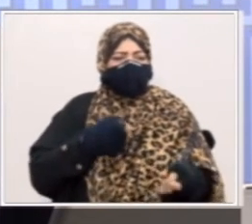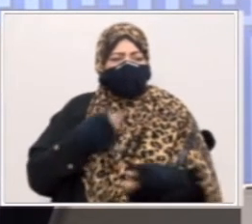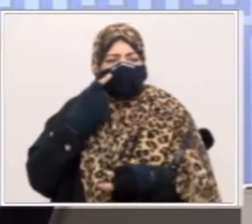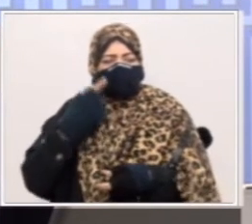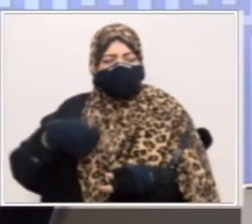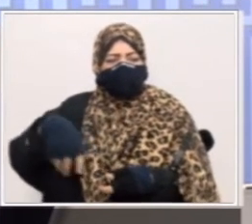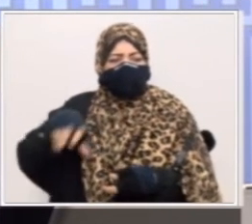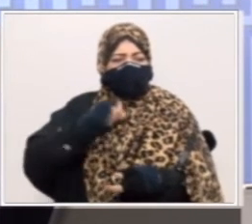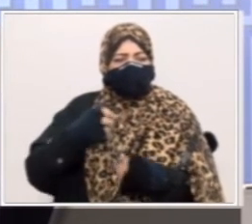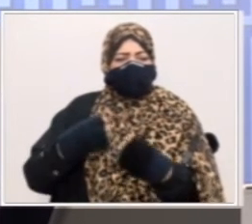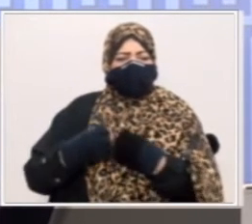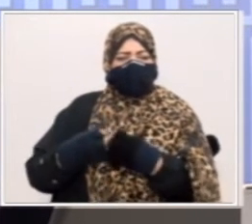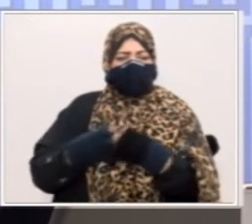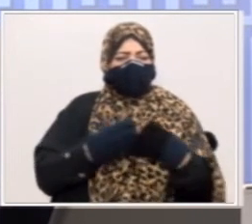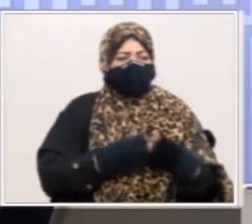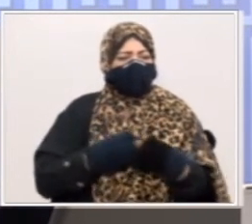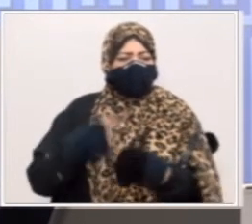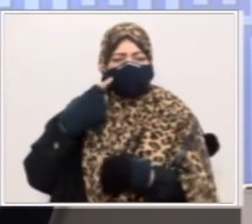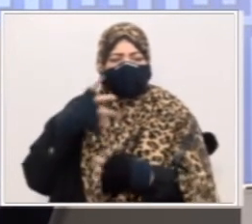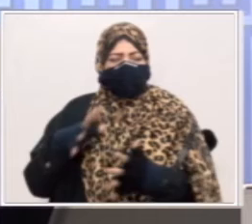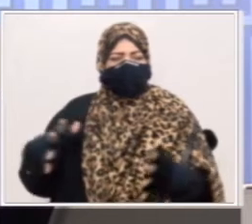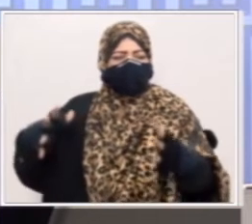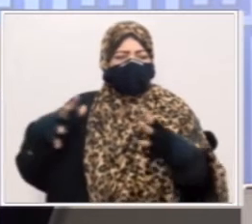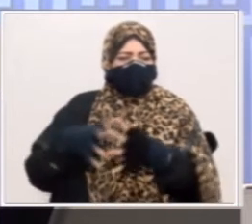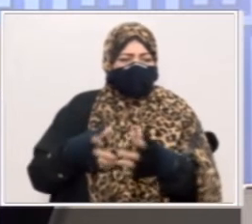ومع هذه الطائفة المجرمة ومع هذا